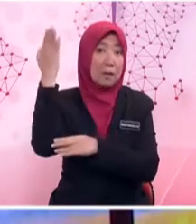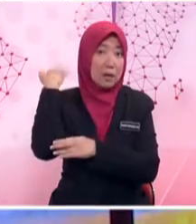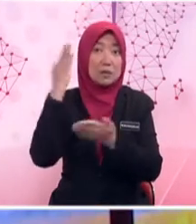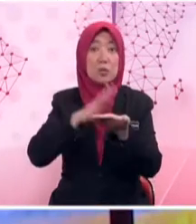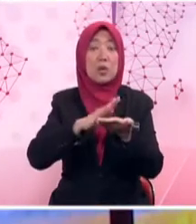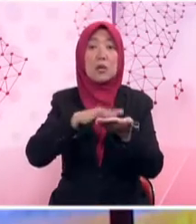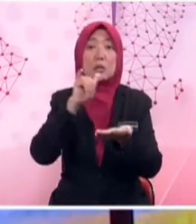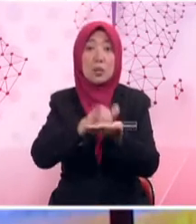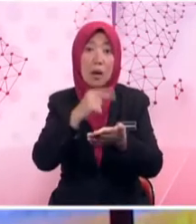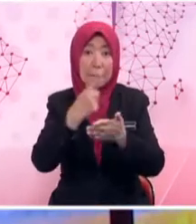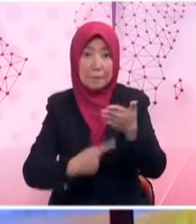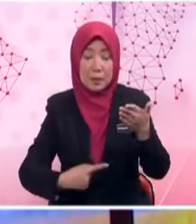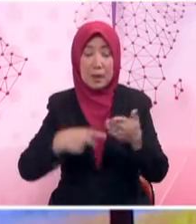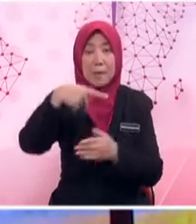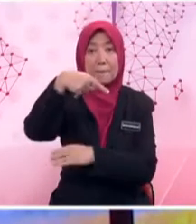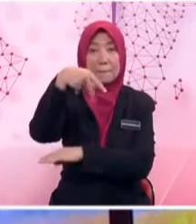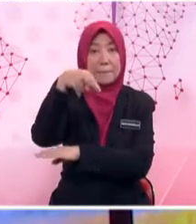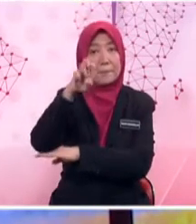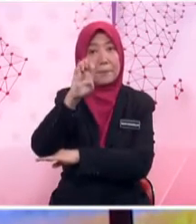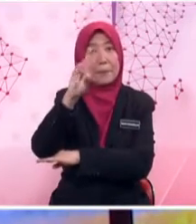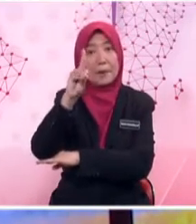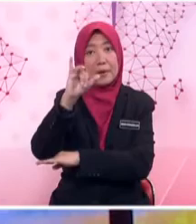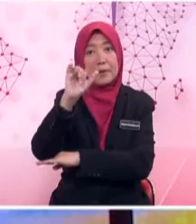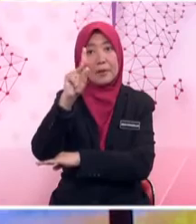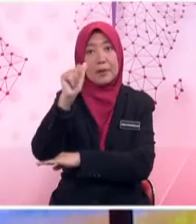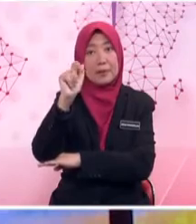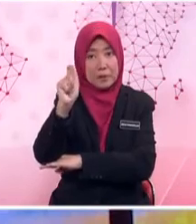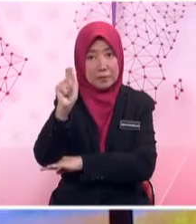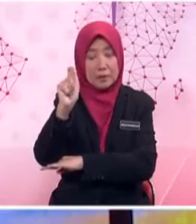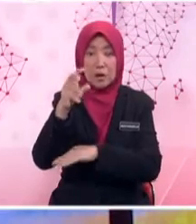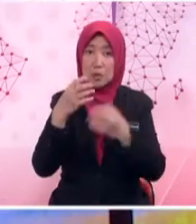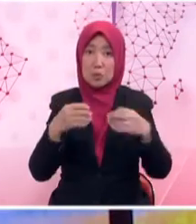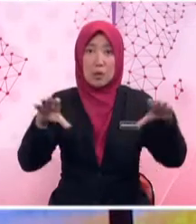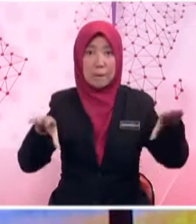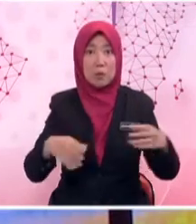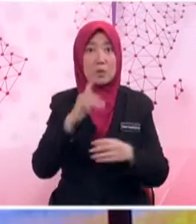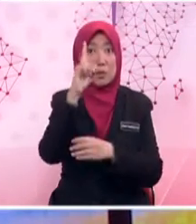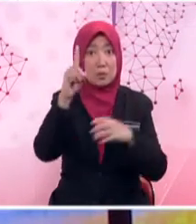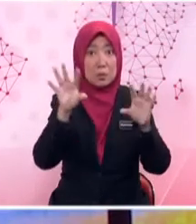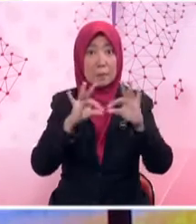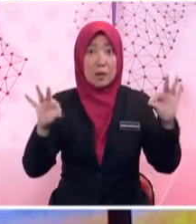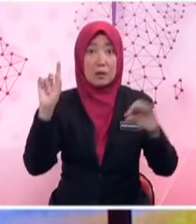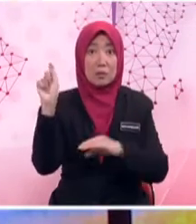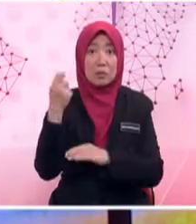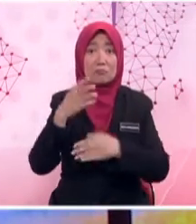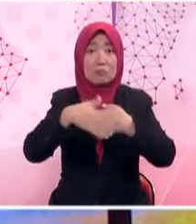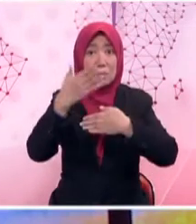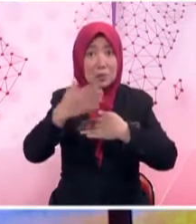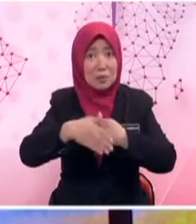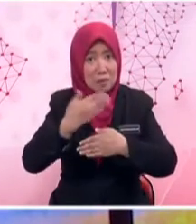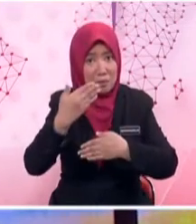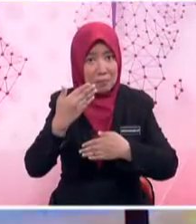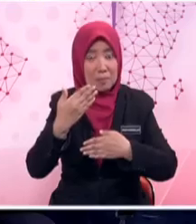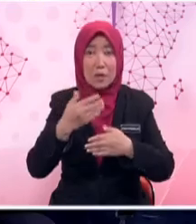sekolah adalah predikat. So kita dah pun membuat satu ayat tunggal yang mudah berdasarkan